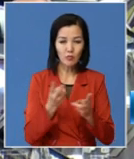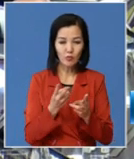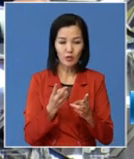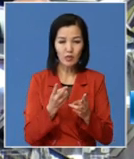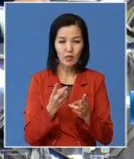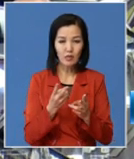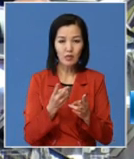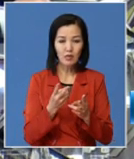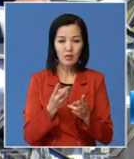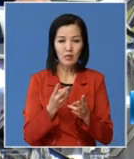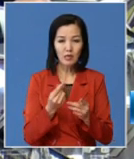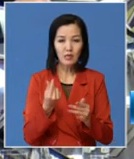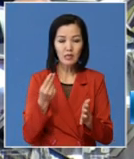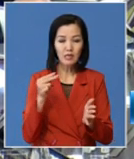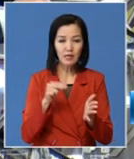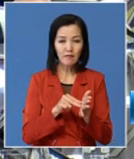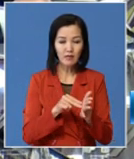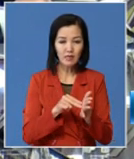бүгін көретіндеріңіз.